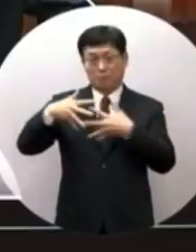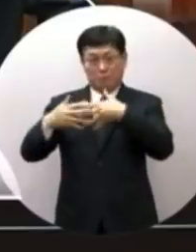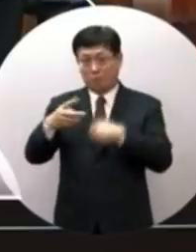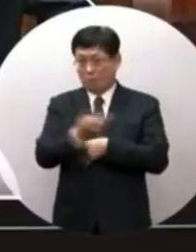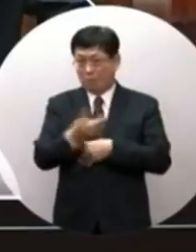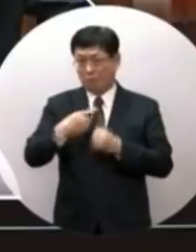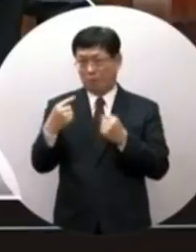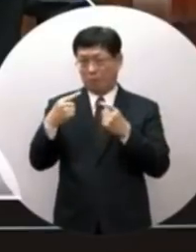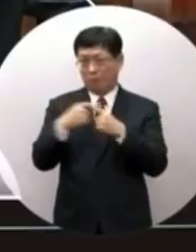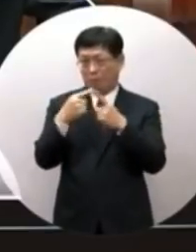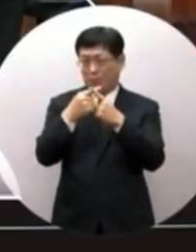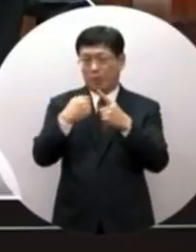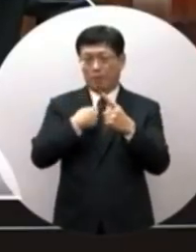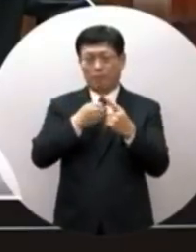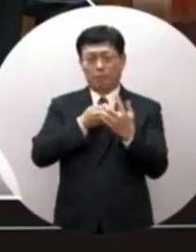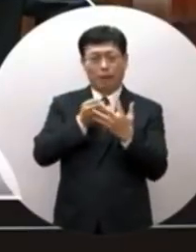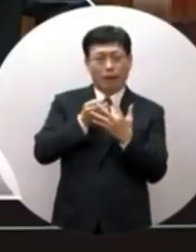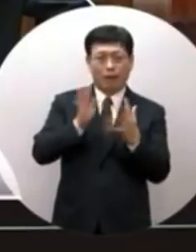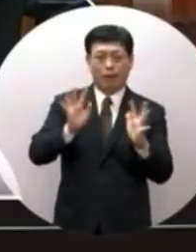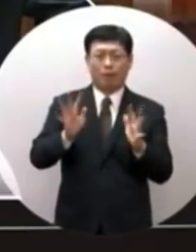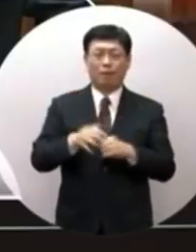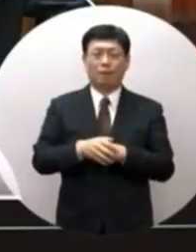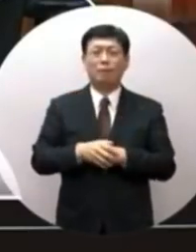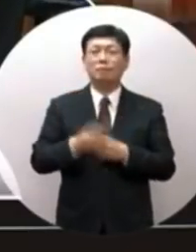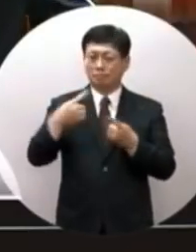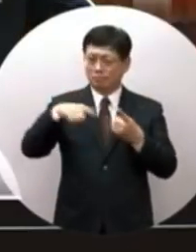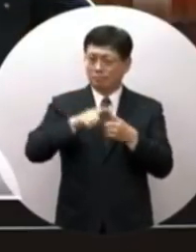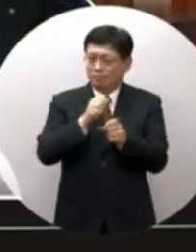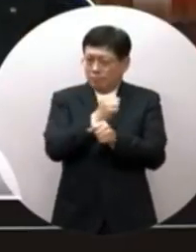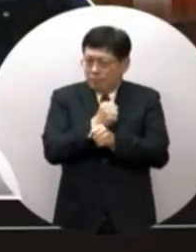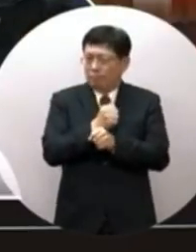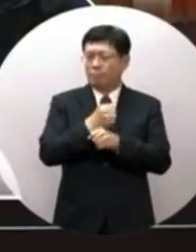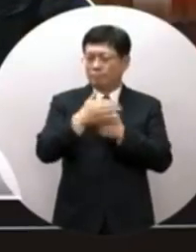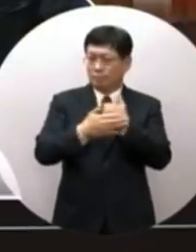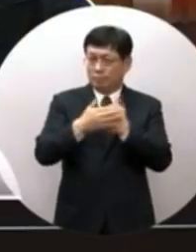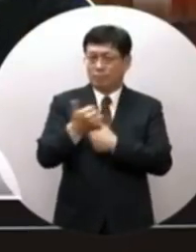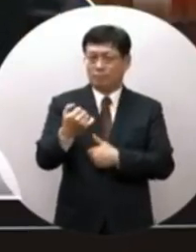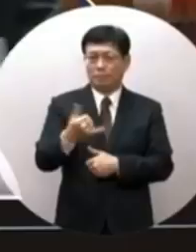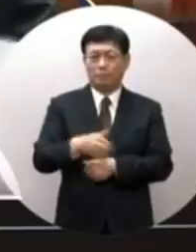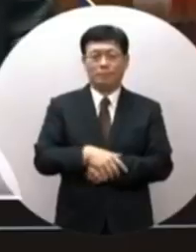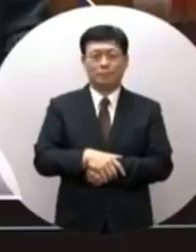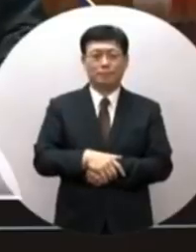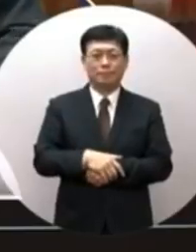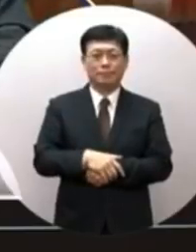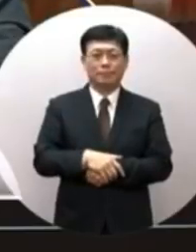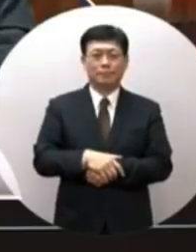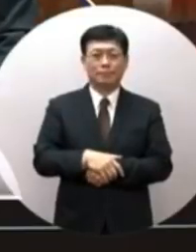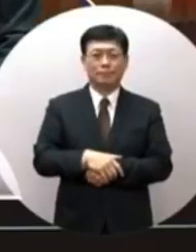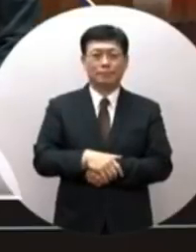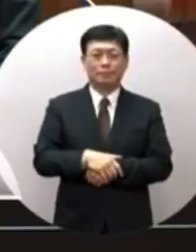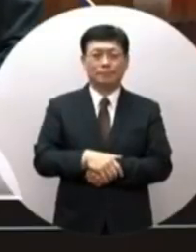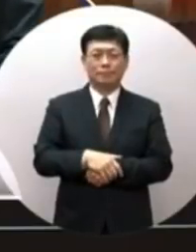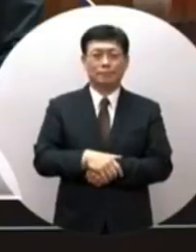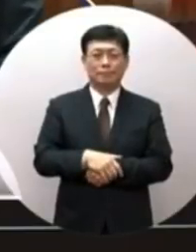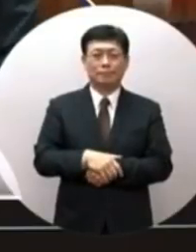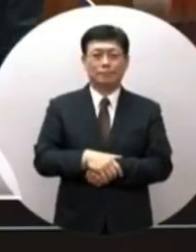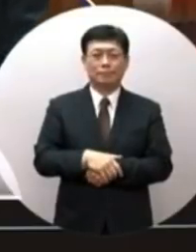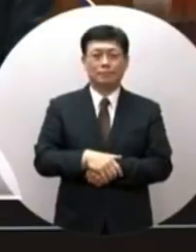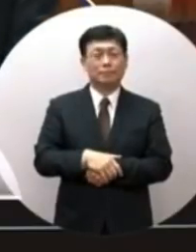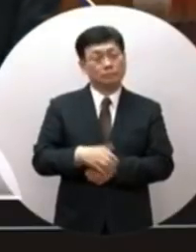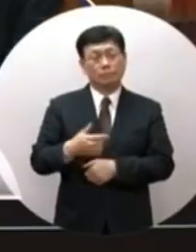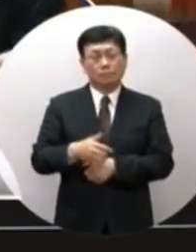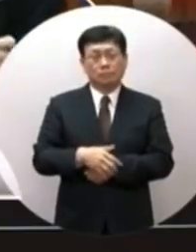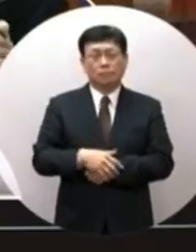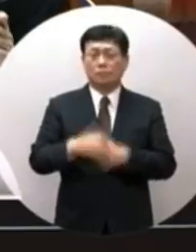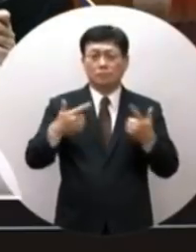子，善意要谨，哎、欸、没有，要谨慎的维持，安尼好不好？ 哦，你讲了该有理。